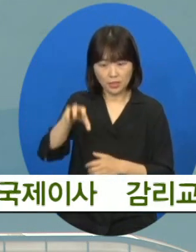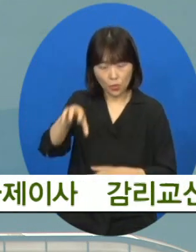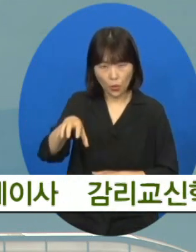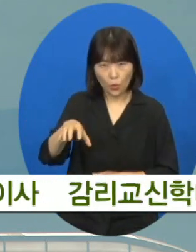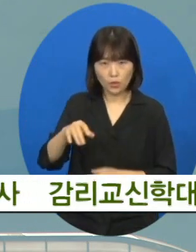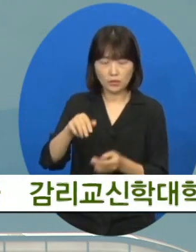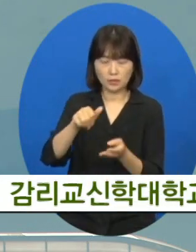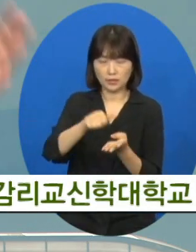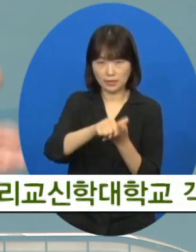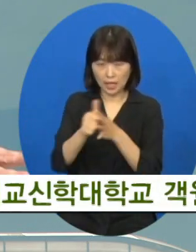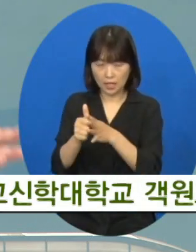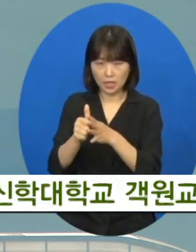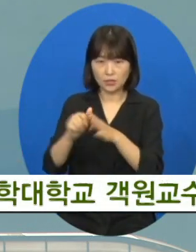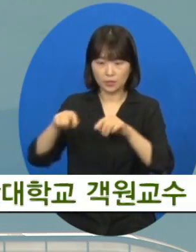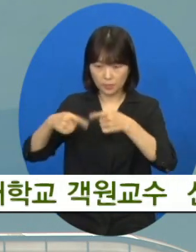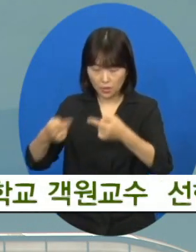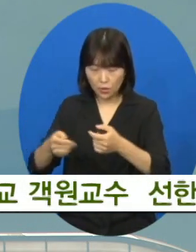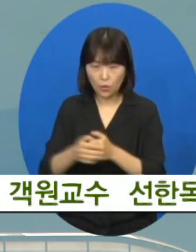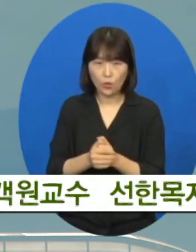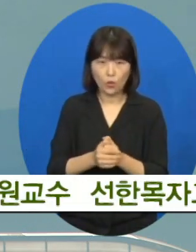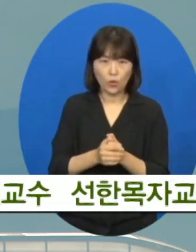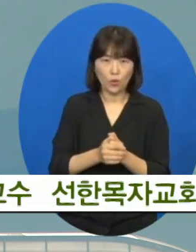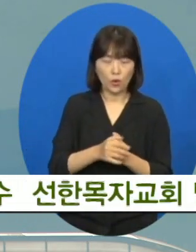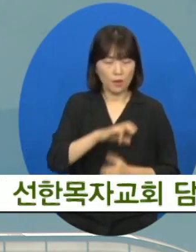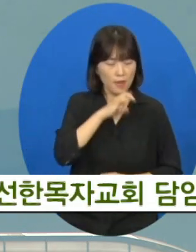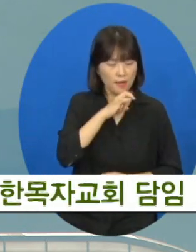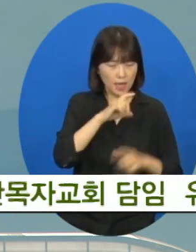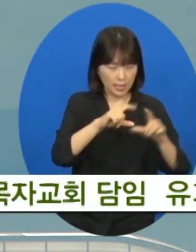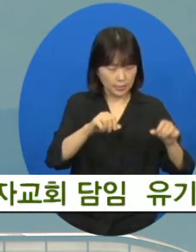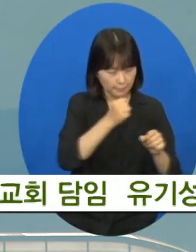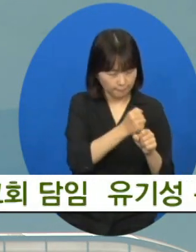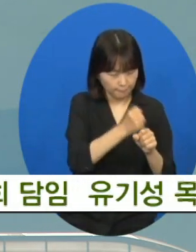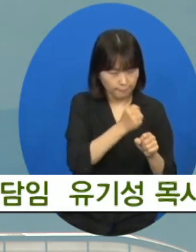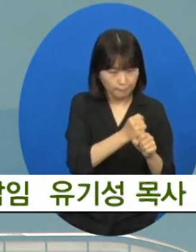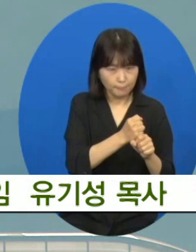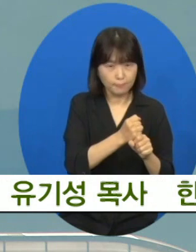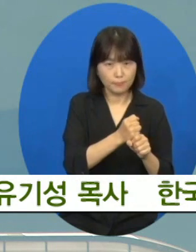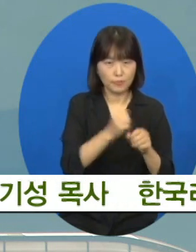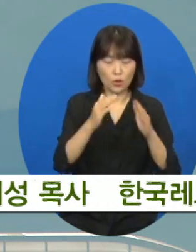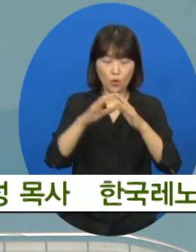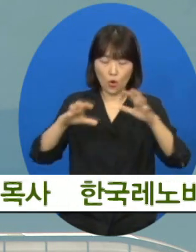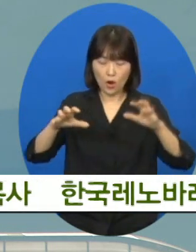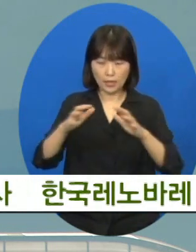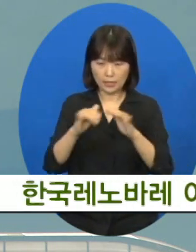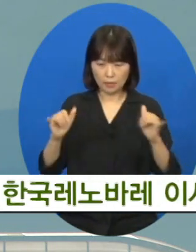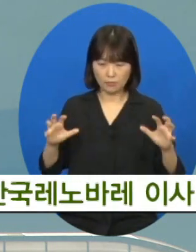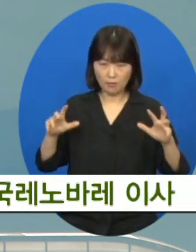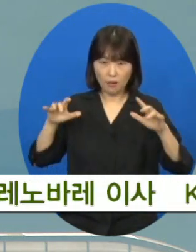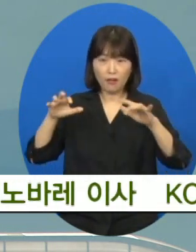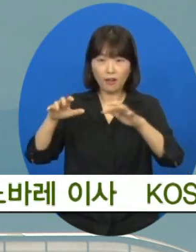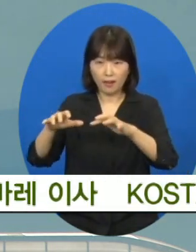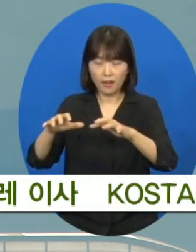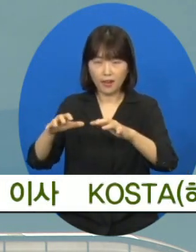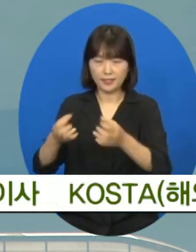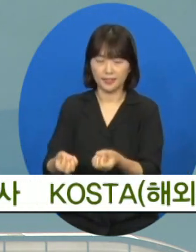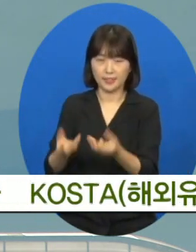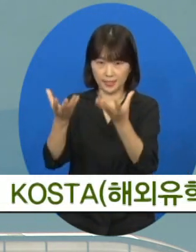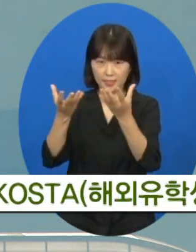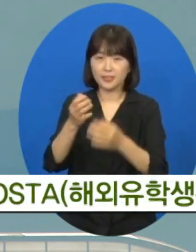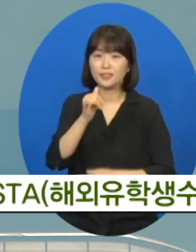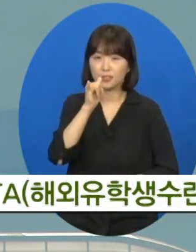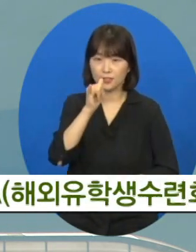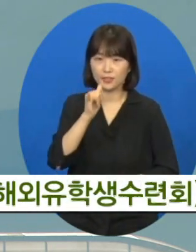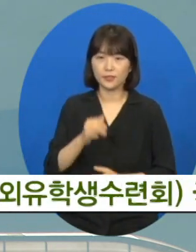참석했고 마르다는 음식을 열심히 만들고 그래서 동네 사람들도 함께 모이는 그런 잔치가